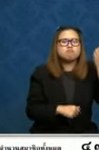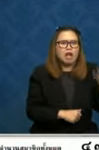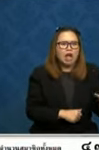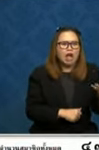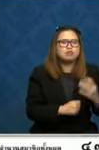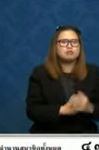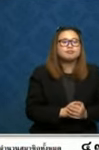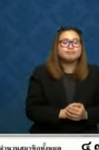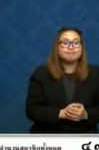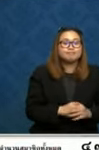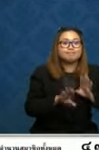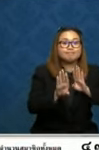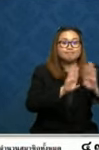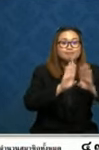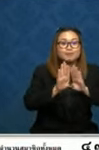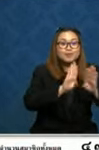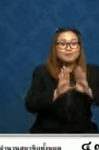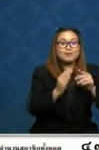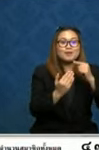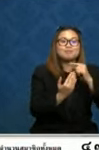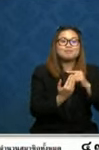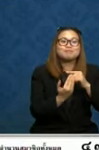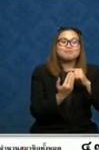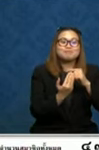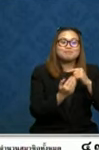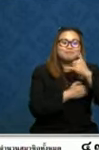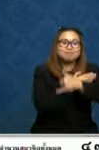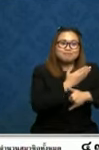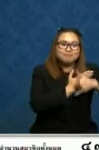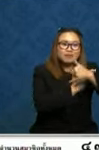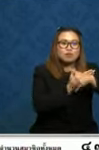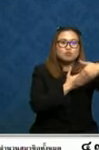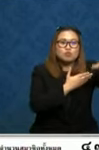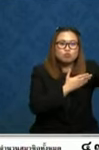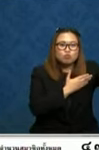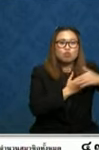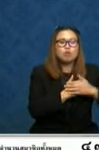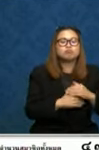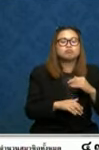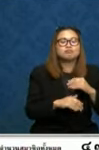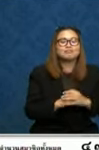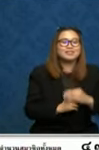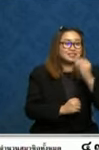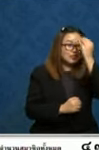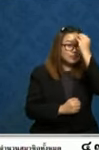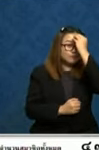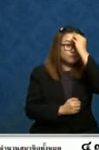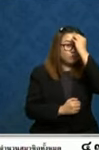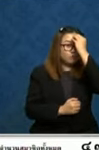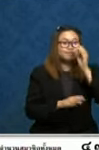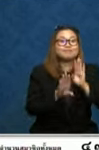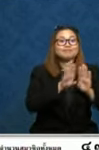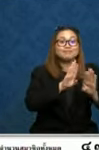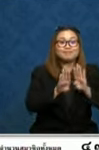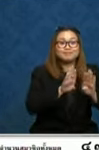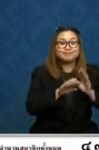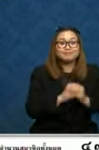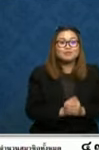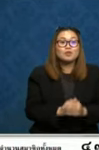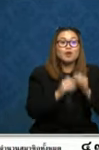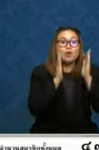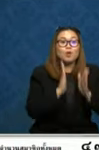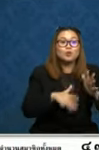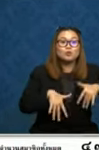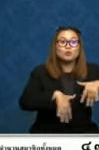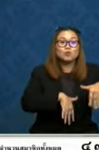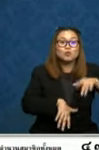ราไปเปรียบเทียบกับประเทศที่เขาเจริญแล้วนะครับเจริญกว่าเราแล้วกันนะครับว่าอย่างประเทศญี่ปุ่นเขามีประชากรร้อยกว่าล้านคน